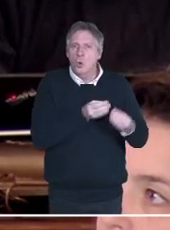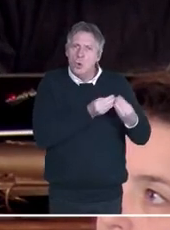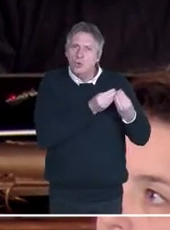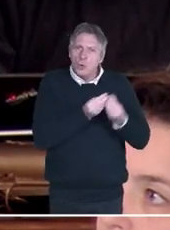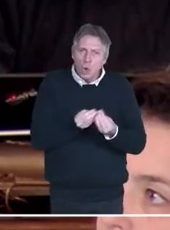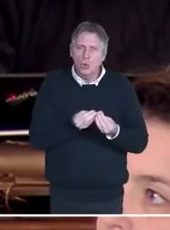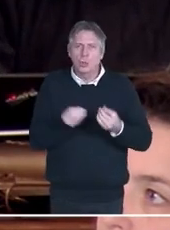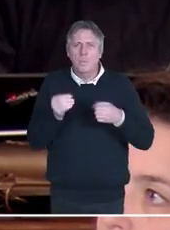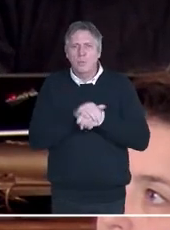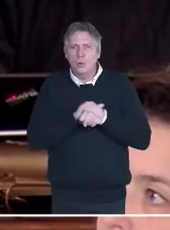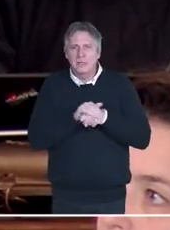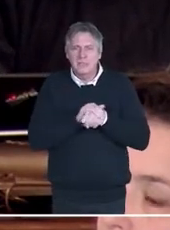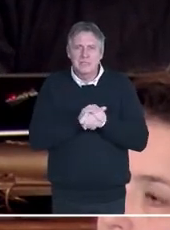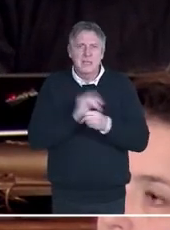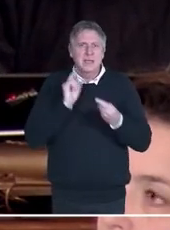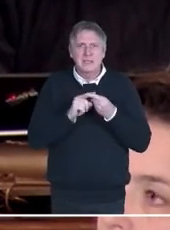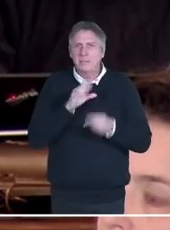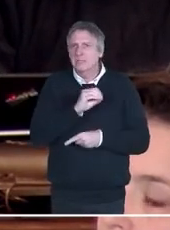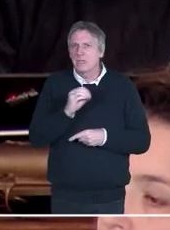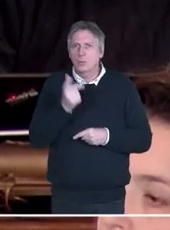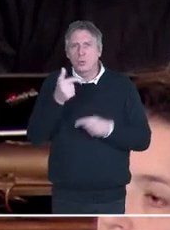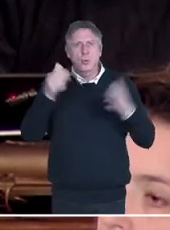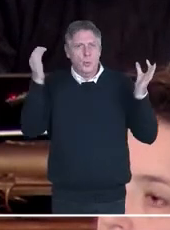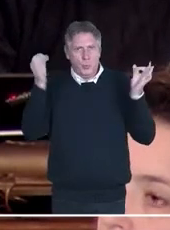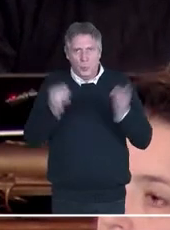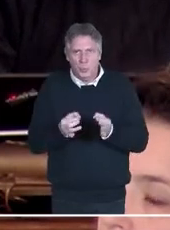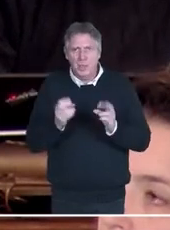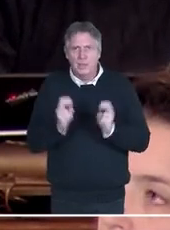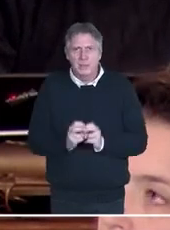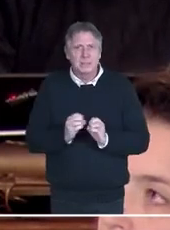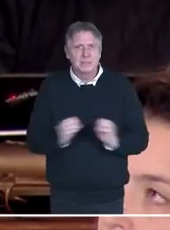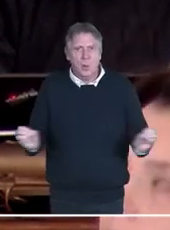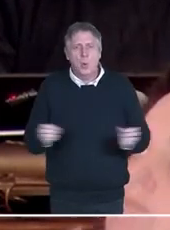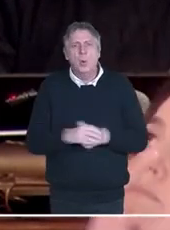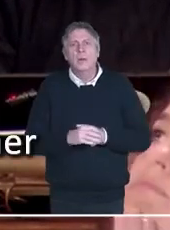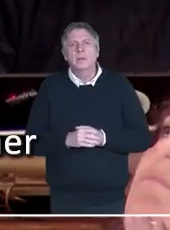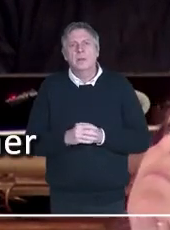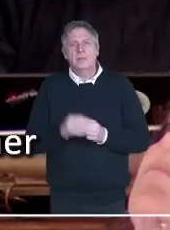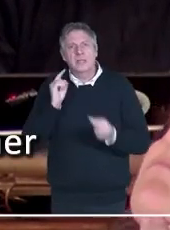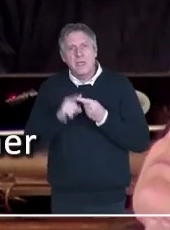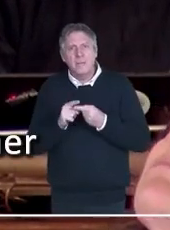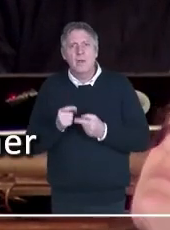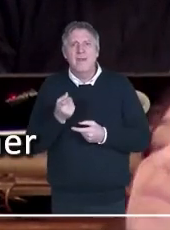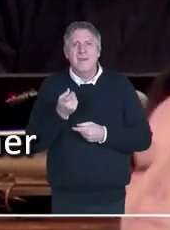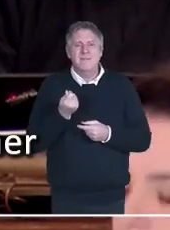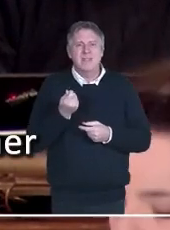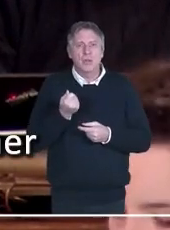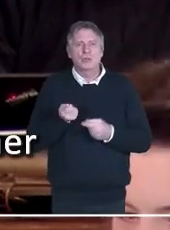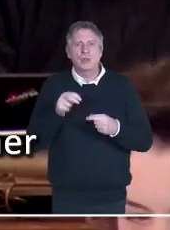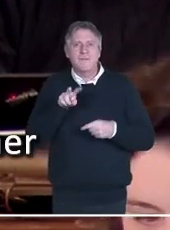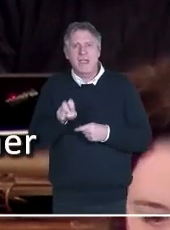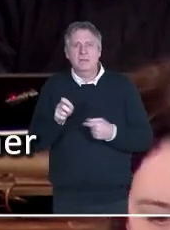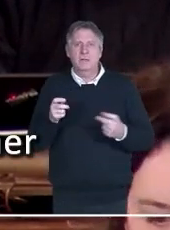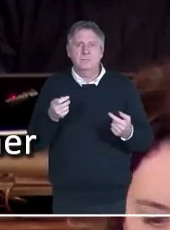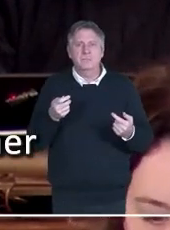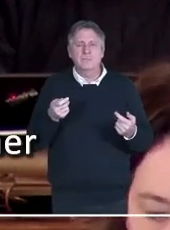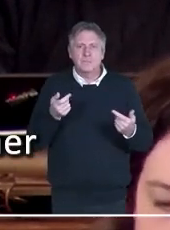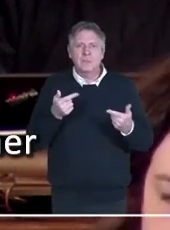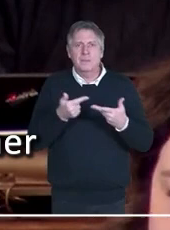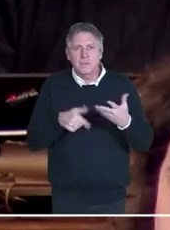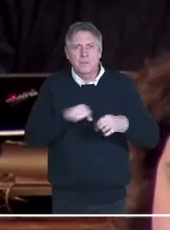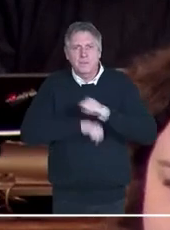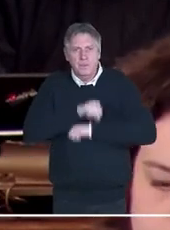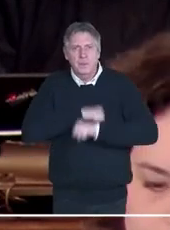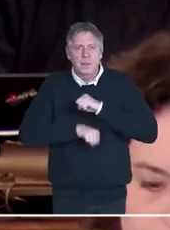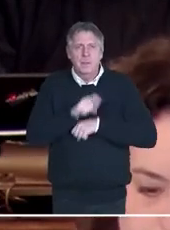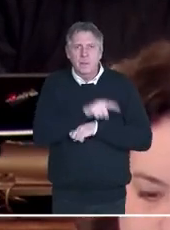de stratégie de neutralité carbone et notre outillage en termes de finances vertes. Elle visera également à nous accompagner dans